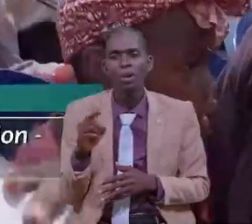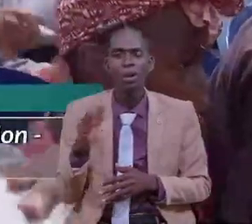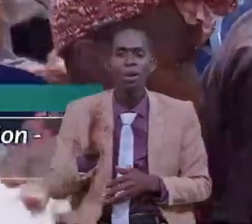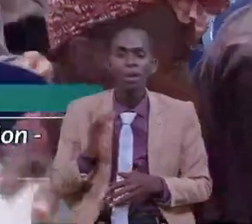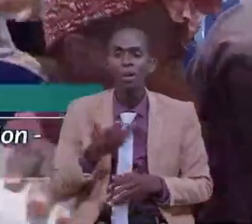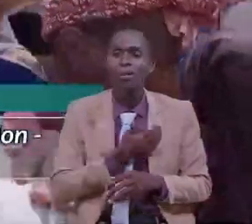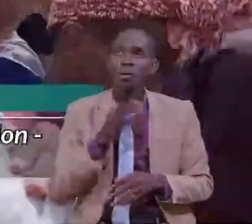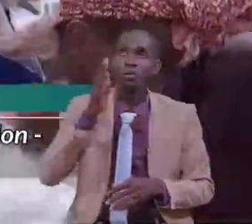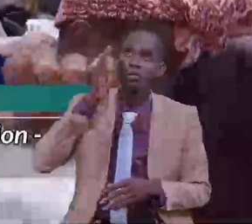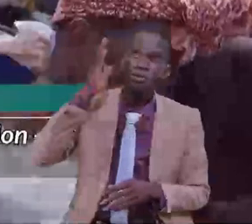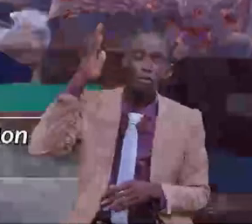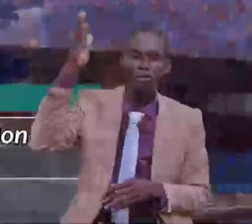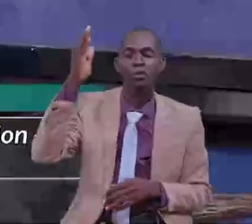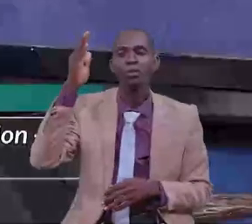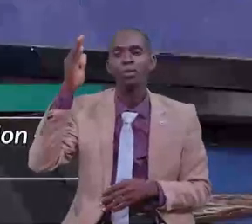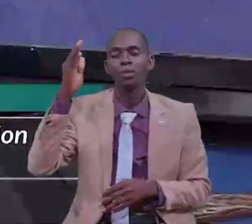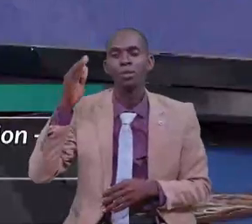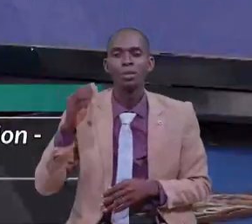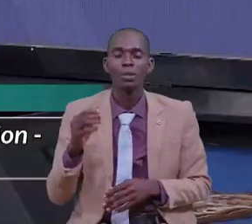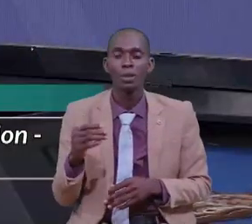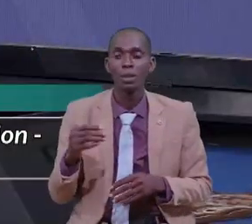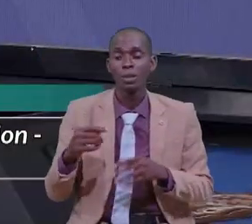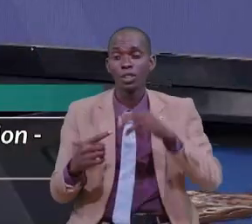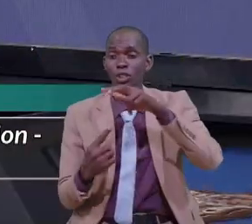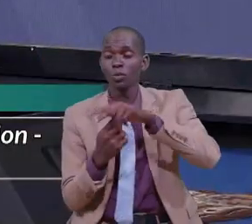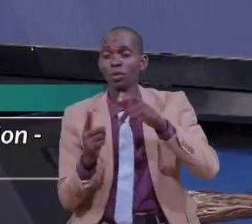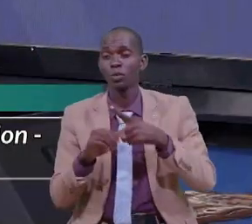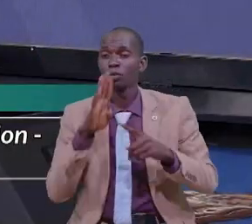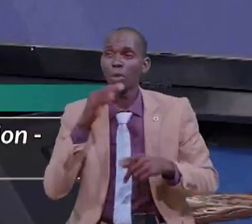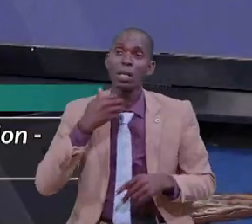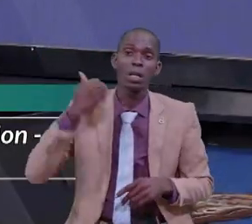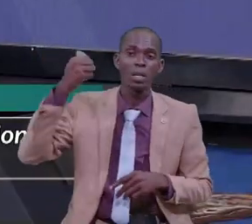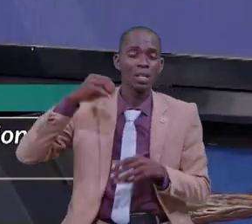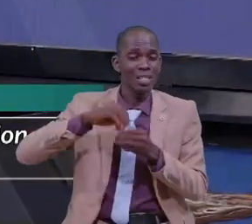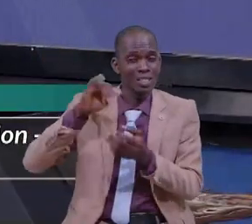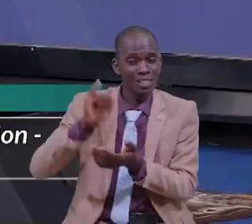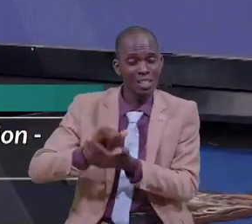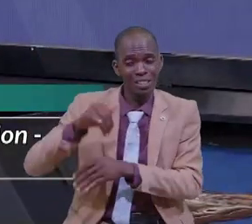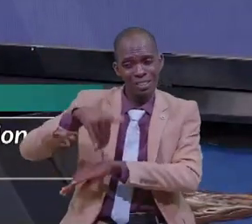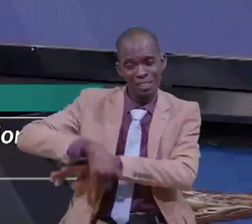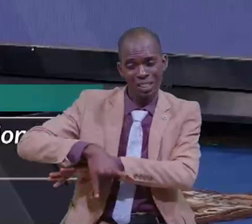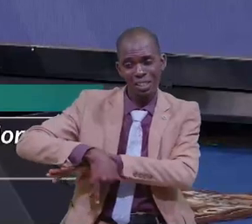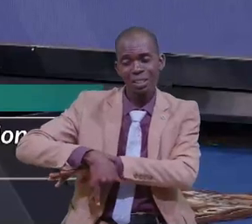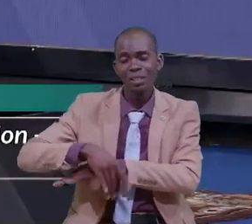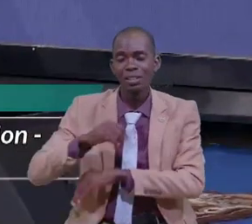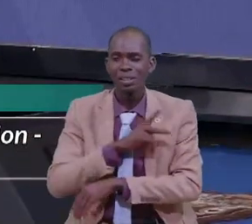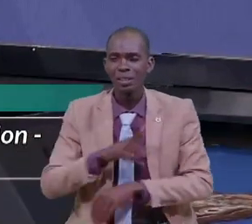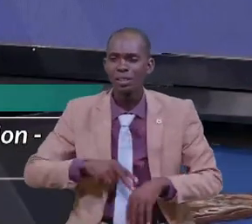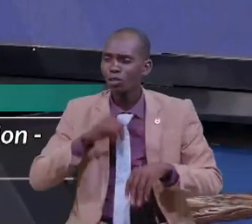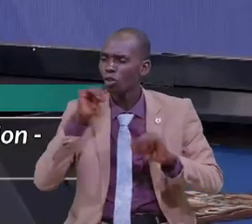à notre futur champion qu'il soit pendu. Mais dans la nuit, le roi n'a pas pu